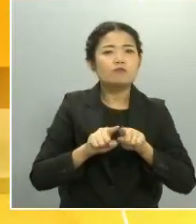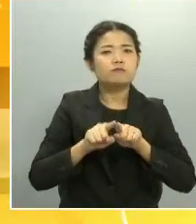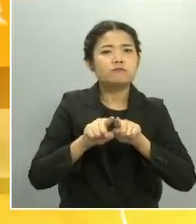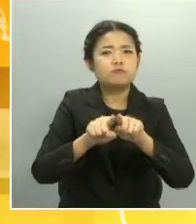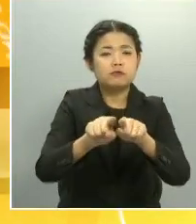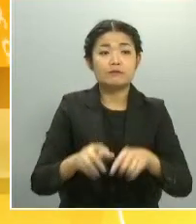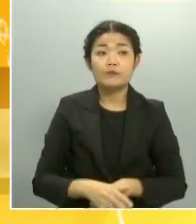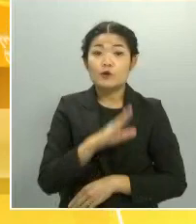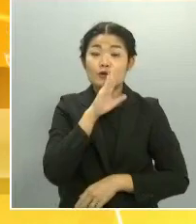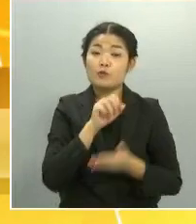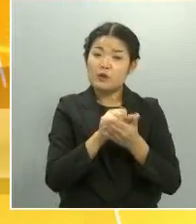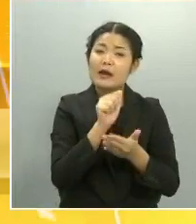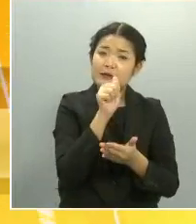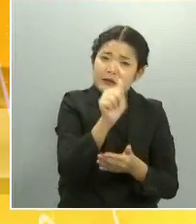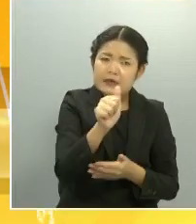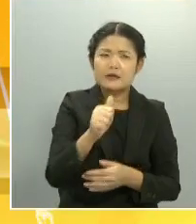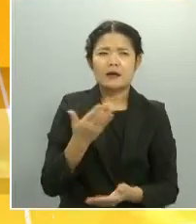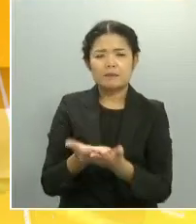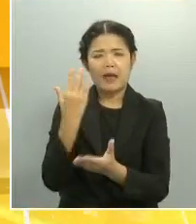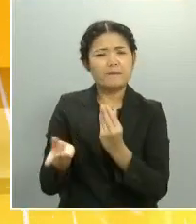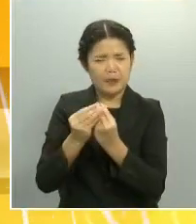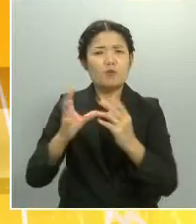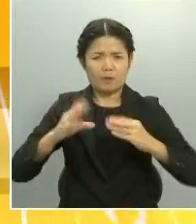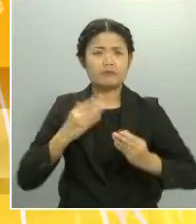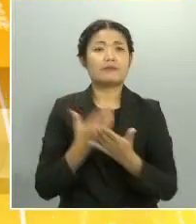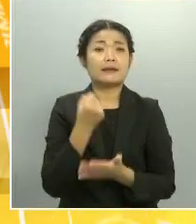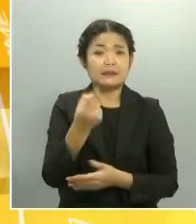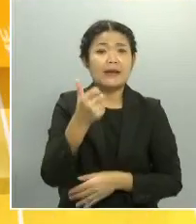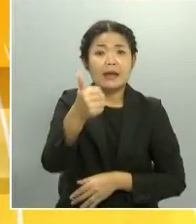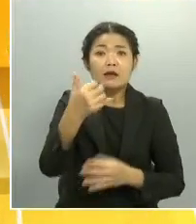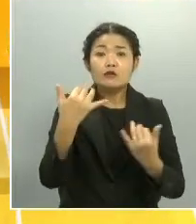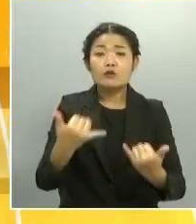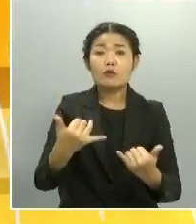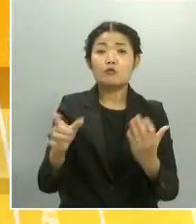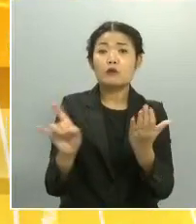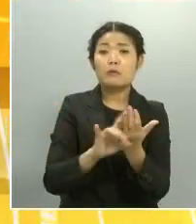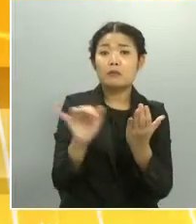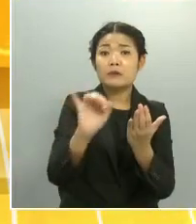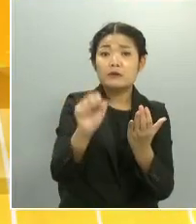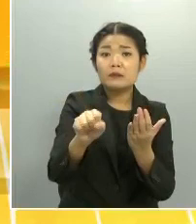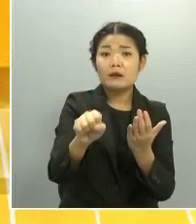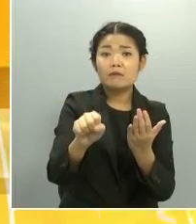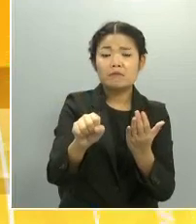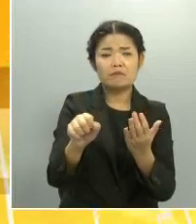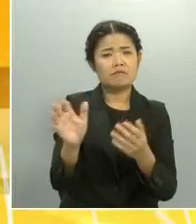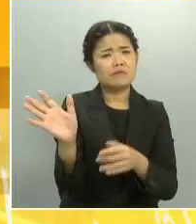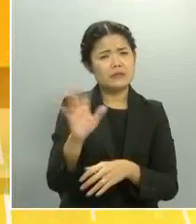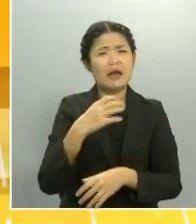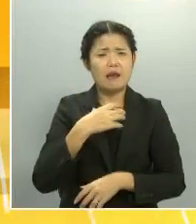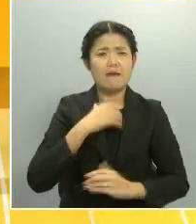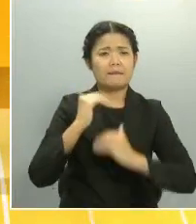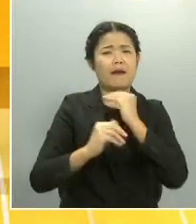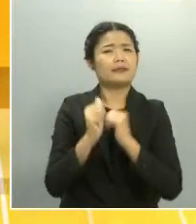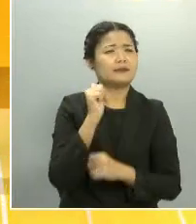ผู้โดยสารเขาก็ยอมจ่ายราคาที่เพิ่มขึ้นไม่ได้คุณภาพว่ะไม่ใช่ไหมคือจะทำให้มันดีขึ้นไปอีกใช่